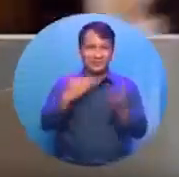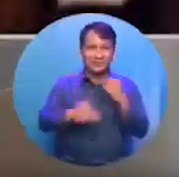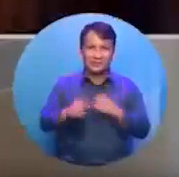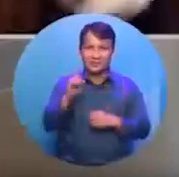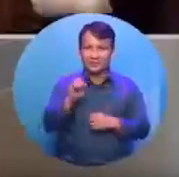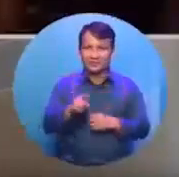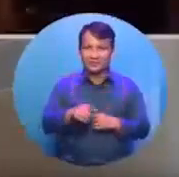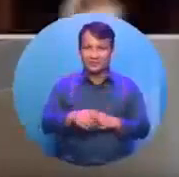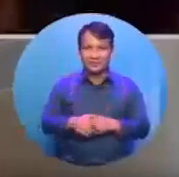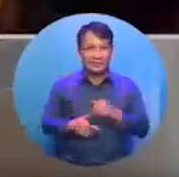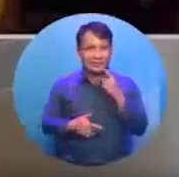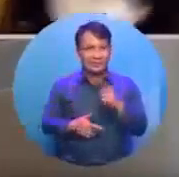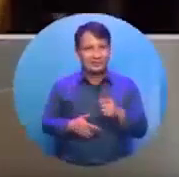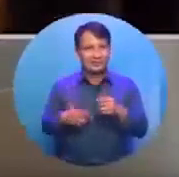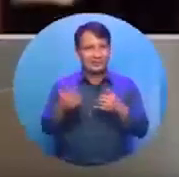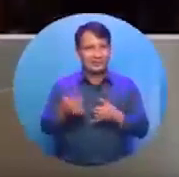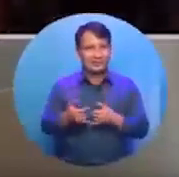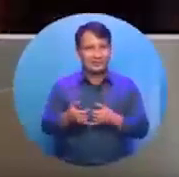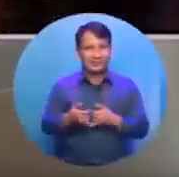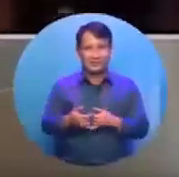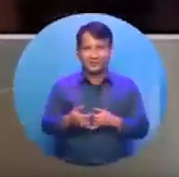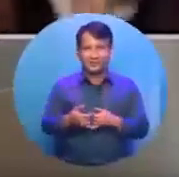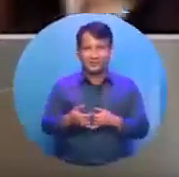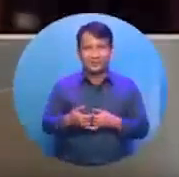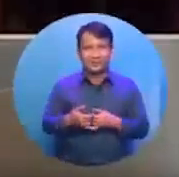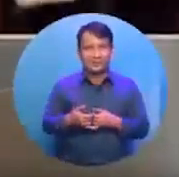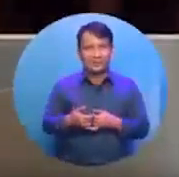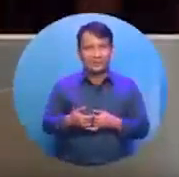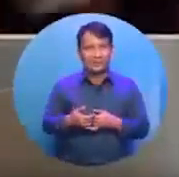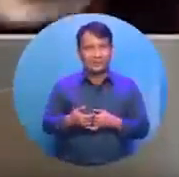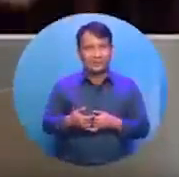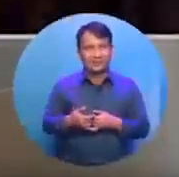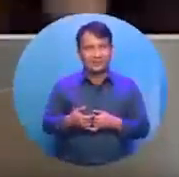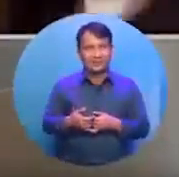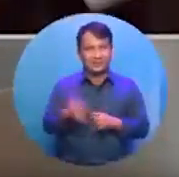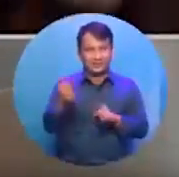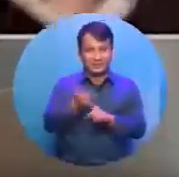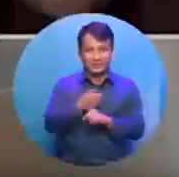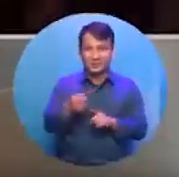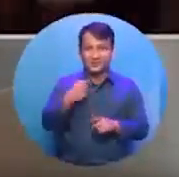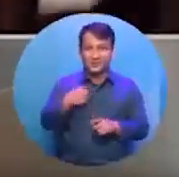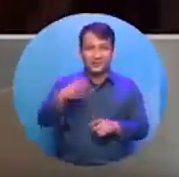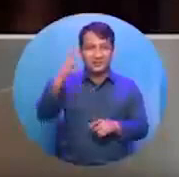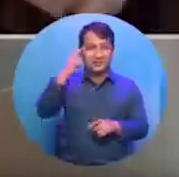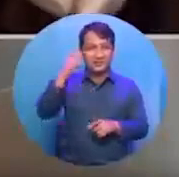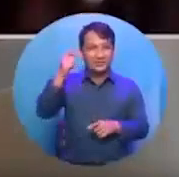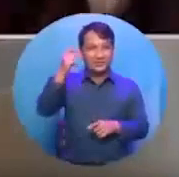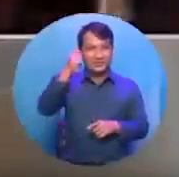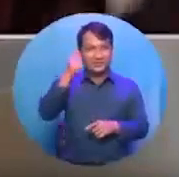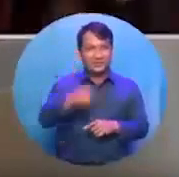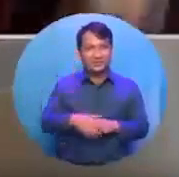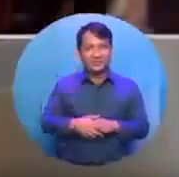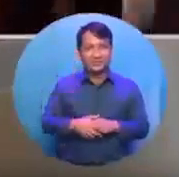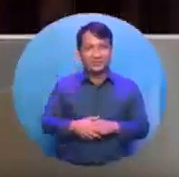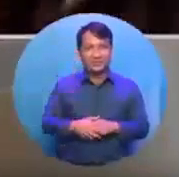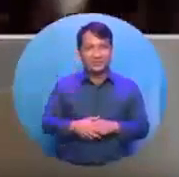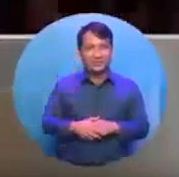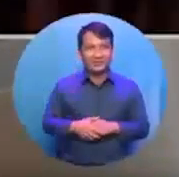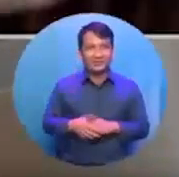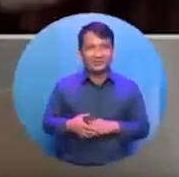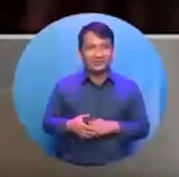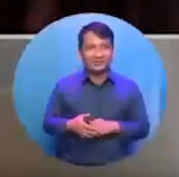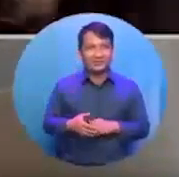naging dahilan kung bakit ako nandito. Hanggat mayroong maaapi ay mayroong Rapitulfo. At sa